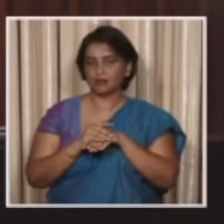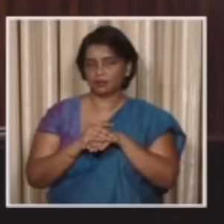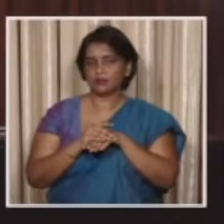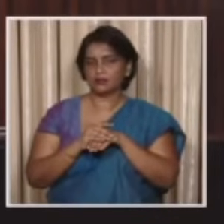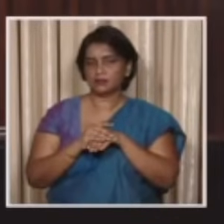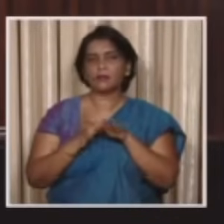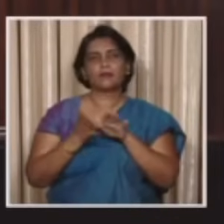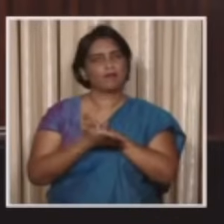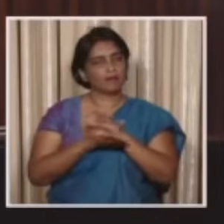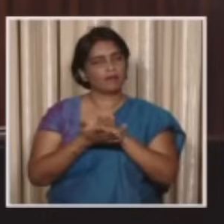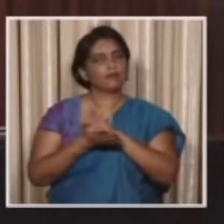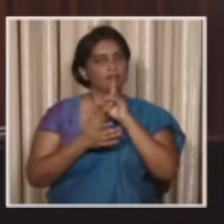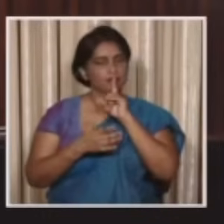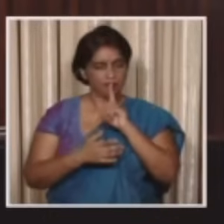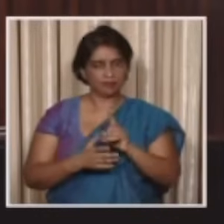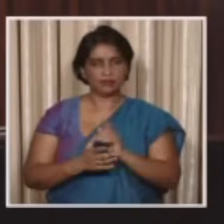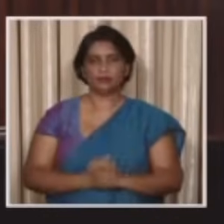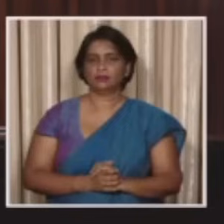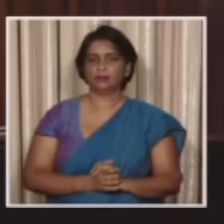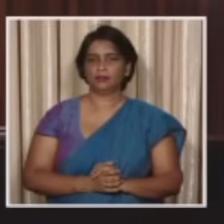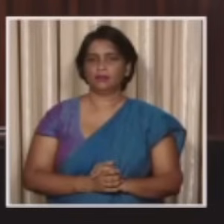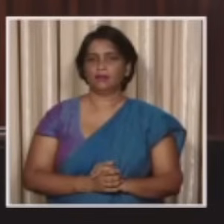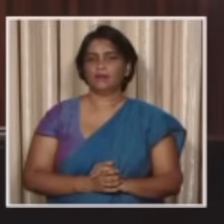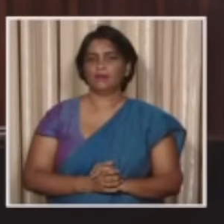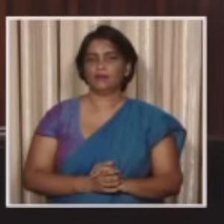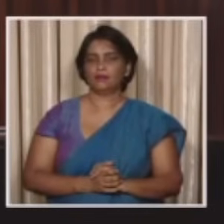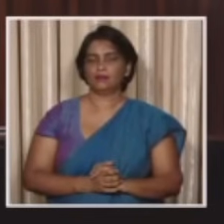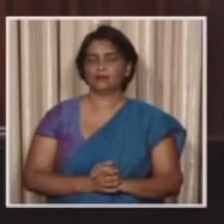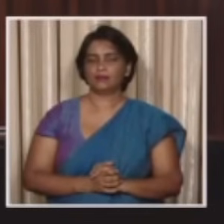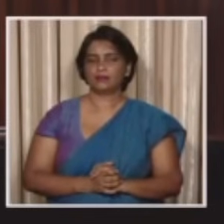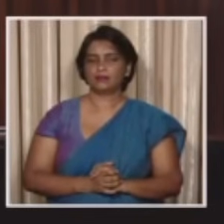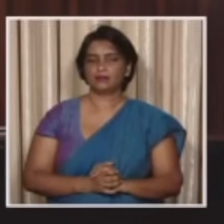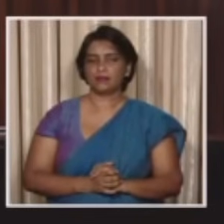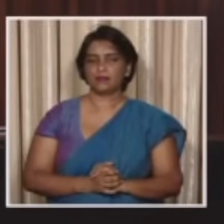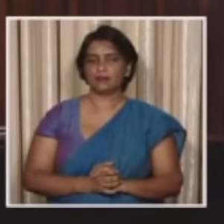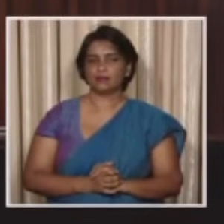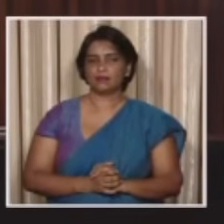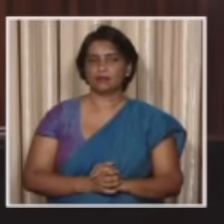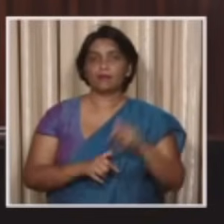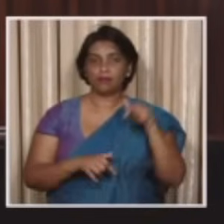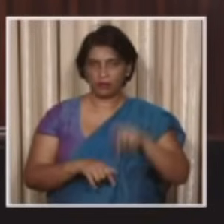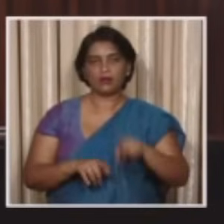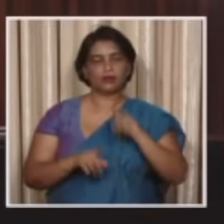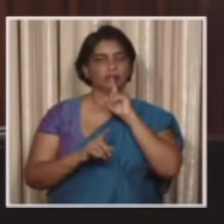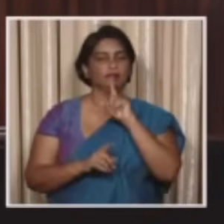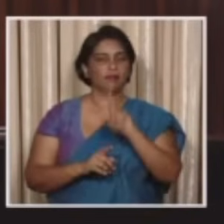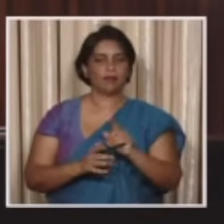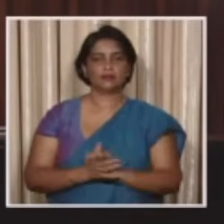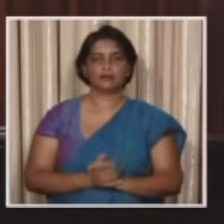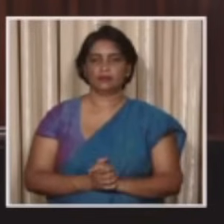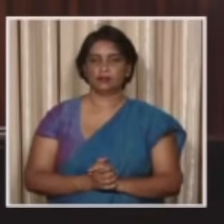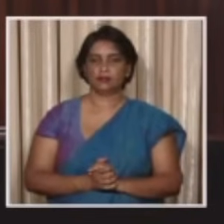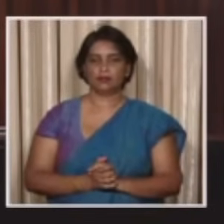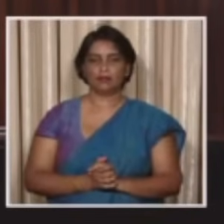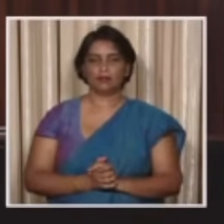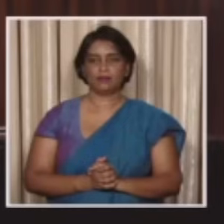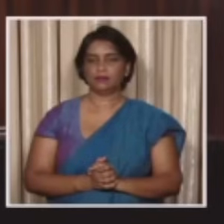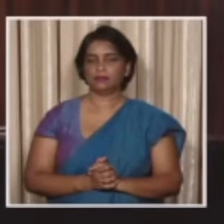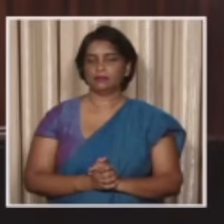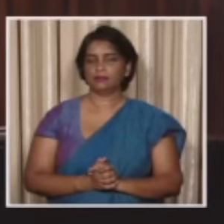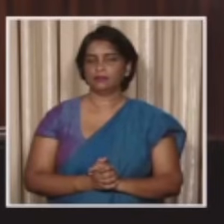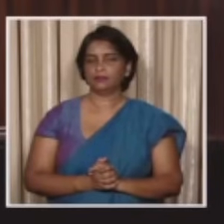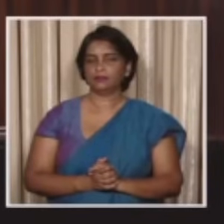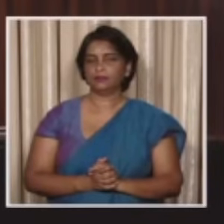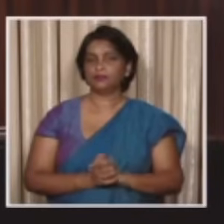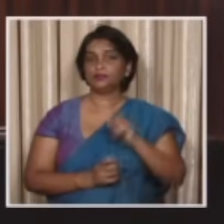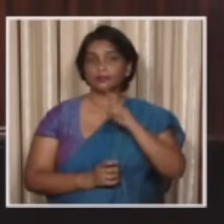පැහැදිලි කිරීමක් තමයි කරලා තියෙන්නේ. අද ඉදිරිපත් කරනවා. මේ